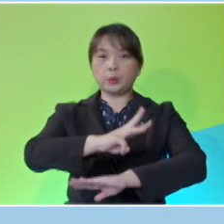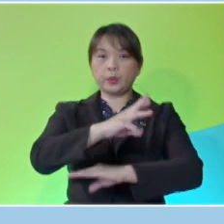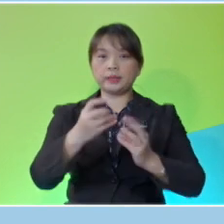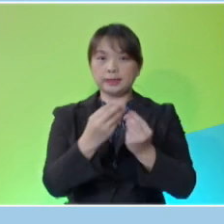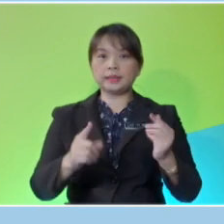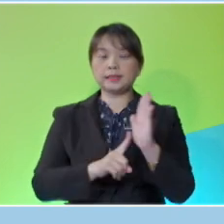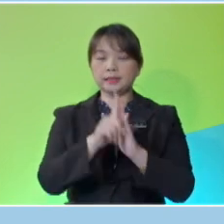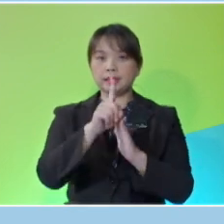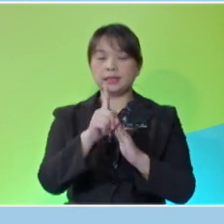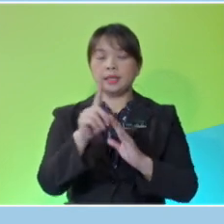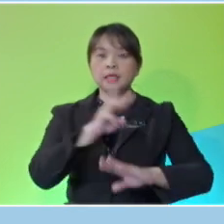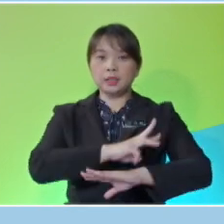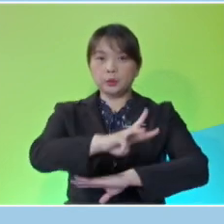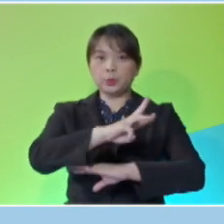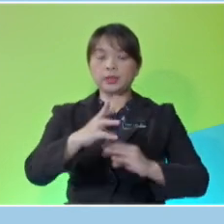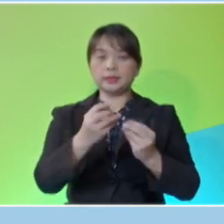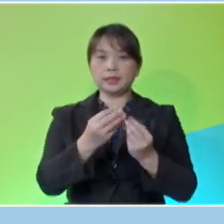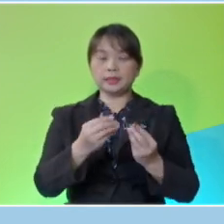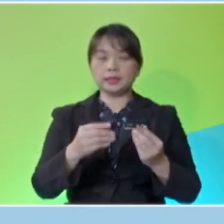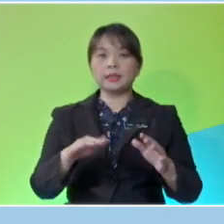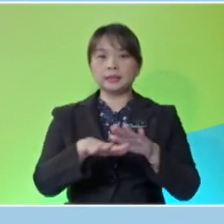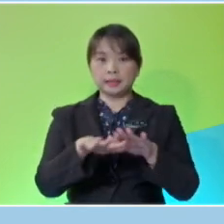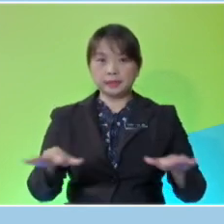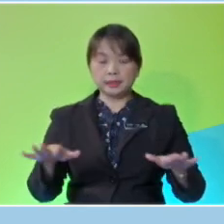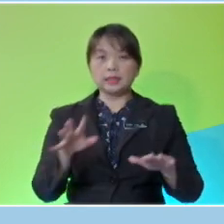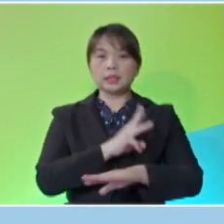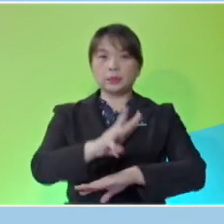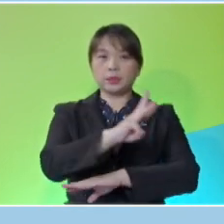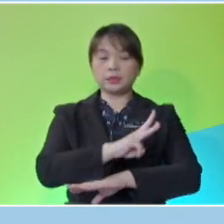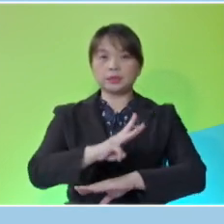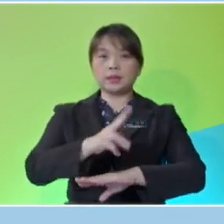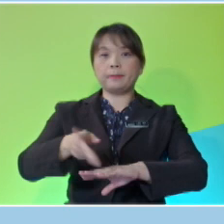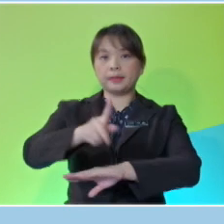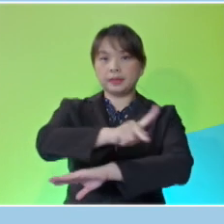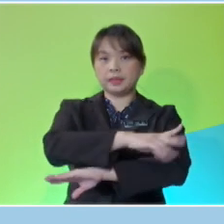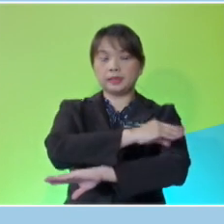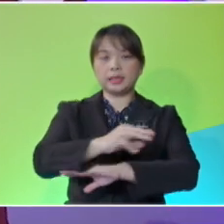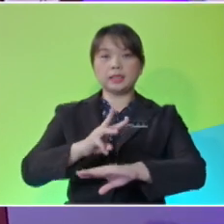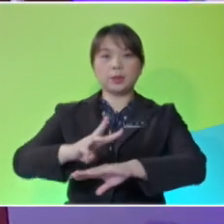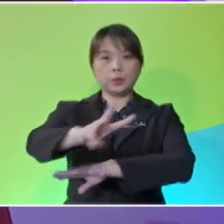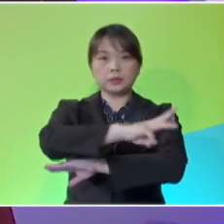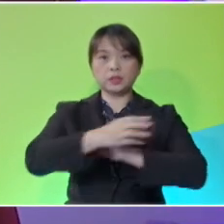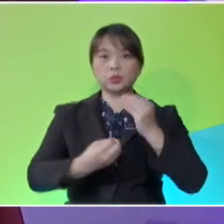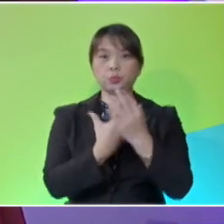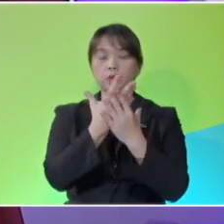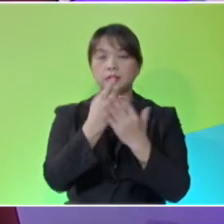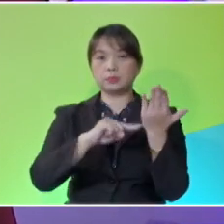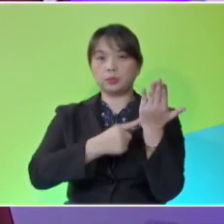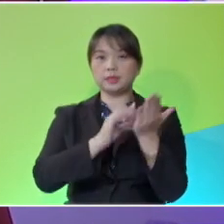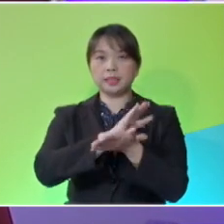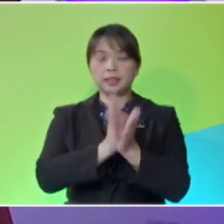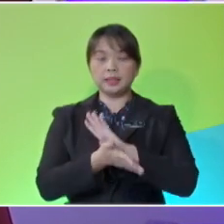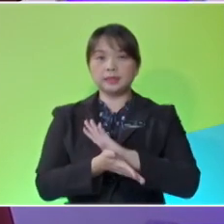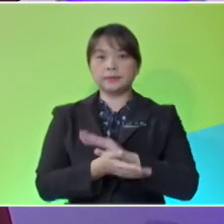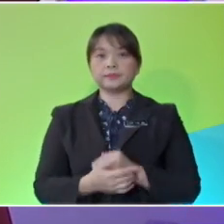Tanah pamah kawasan saliran kawasan pantai dan juga kawasan tumbuhan semudah jadi baik saya akan teruskan